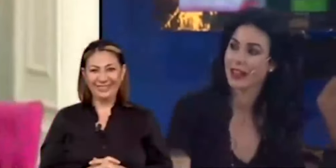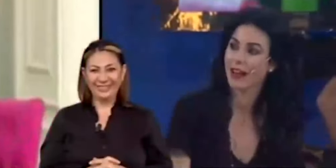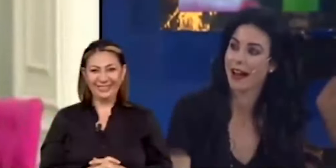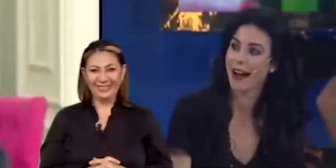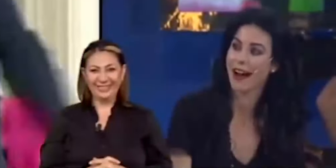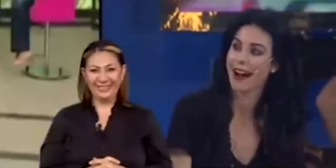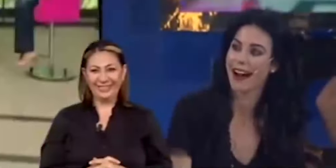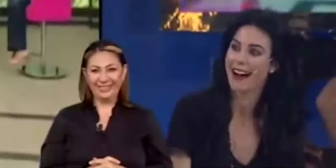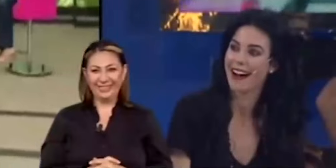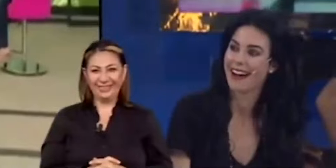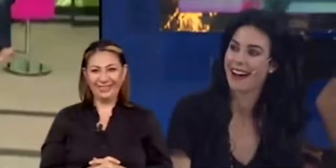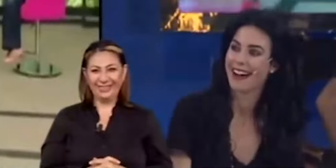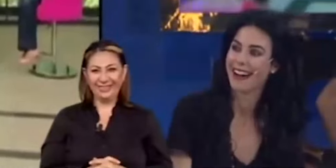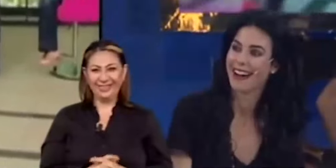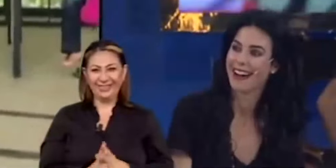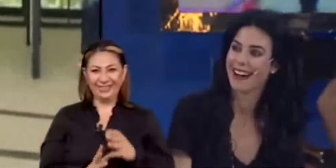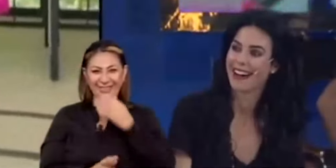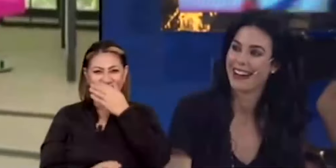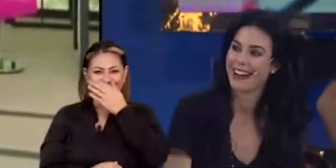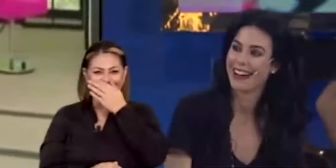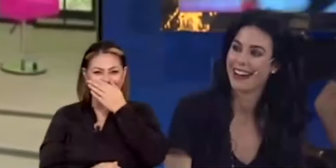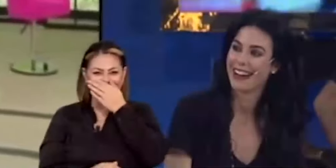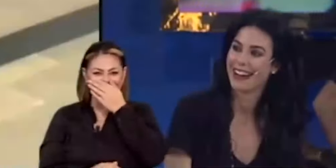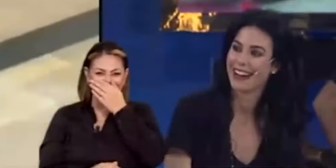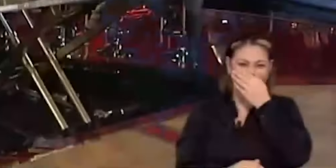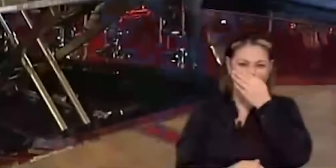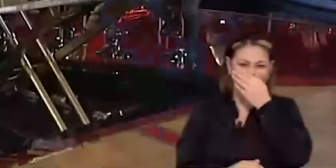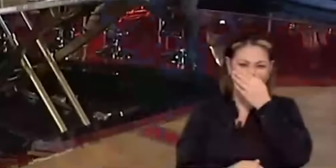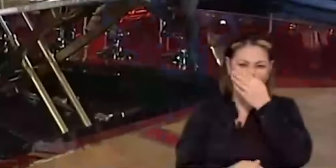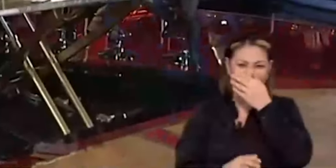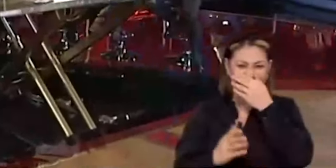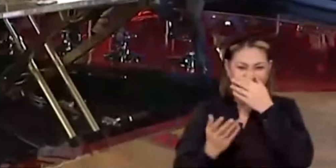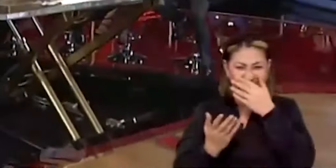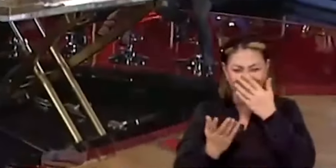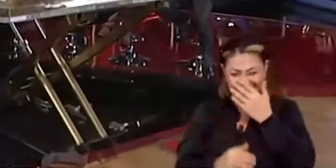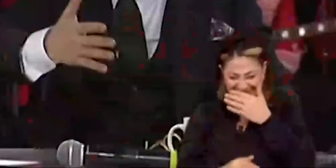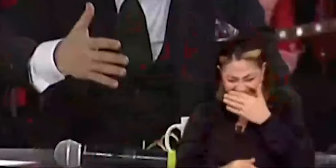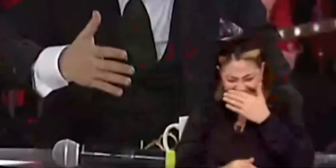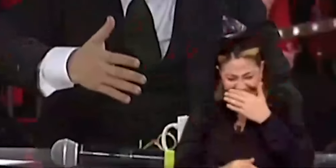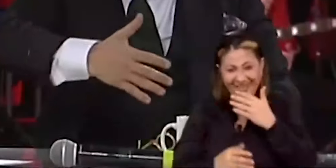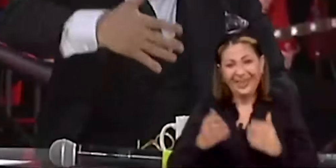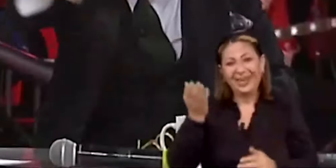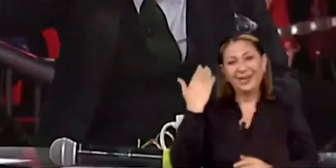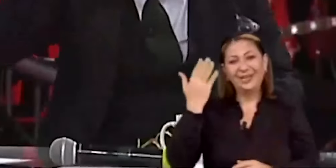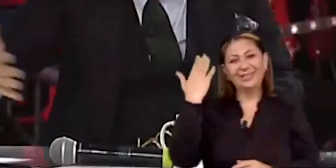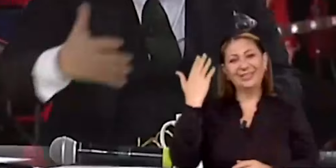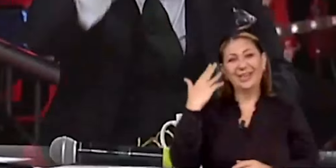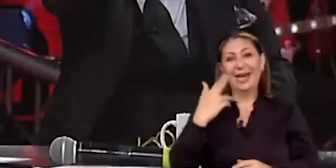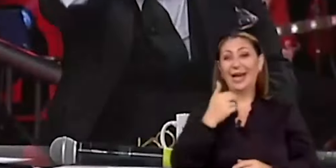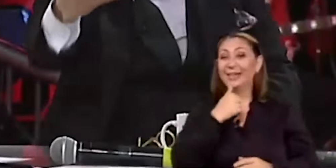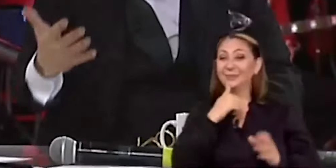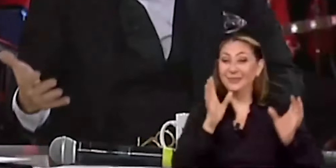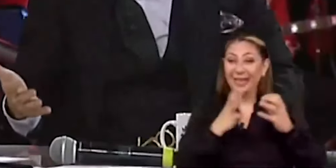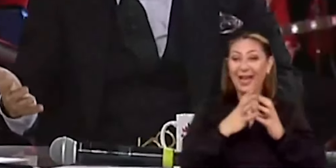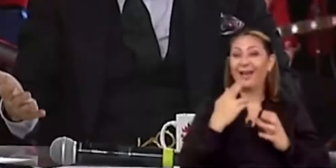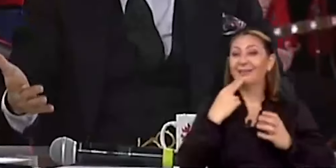deliğinden çıkaran, kaderin püskürlü bela. Dur! Ya ne hale geldik? Eskiden şey adamlar toplanıp